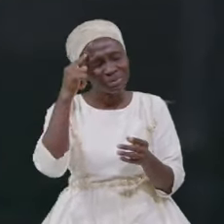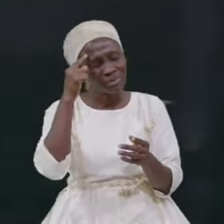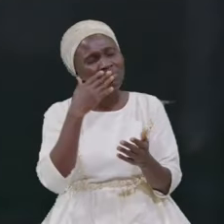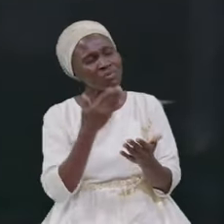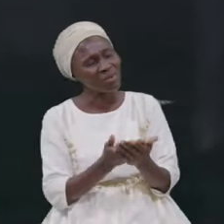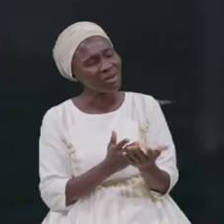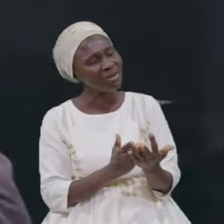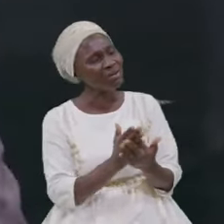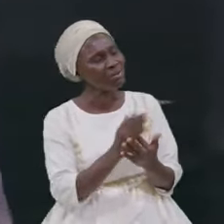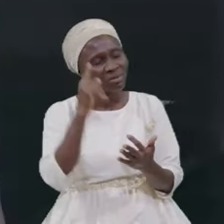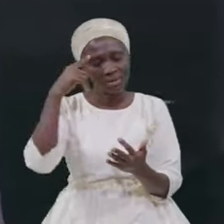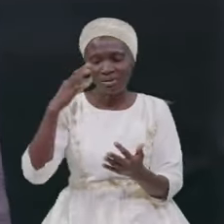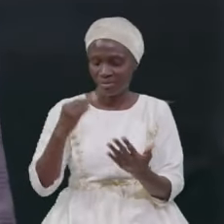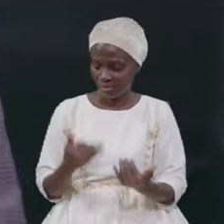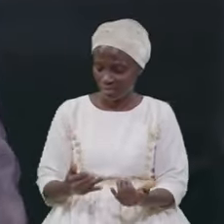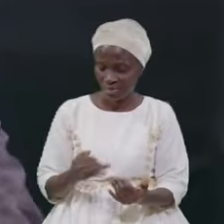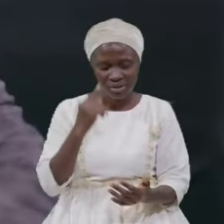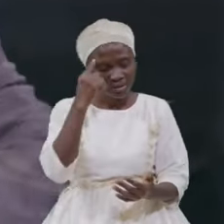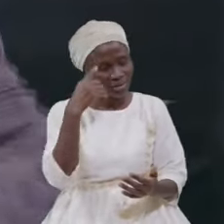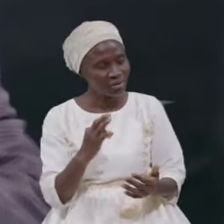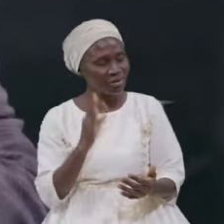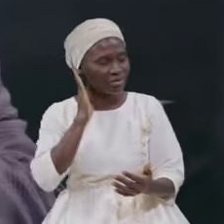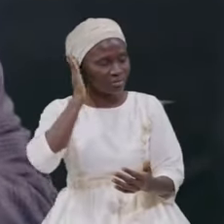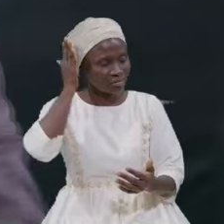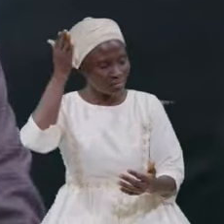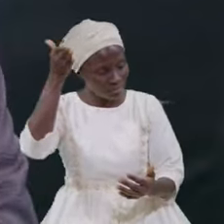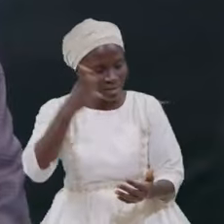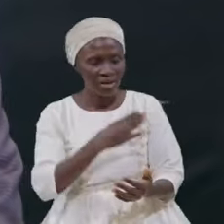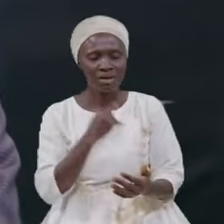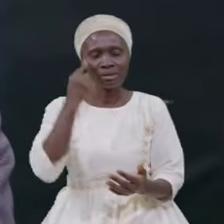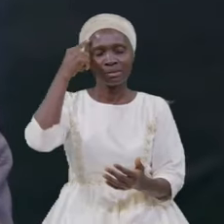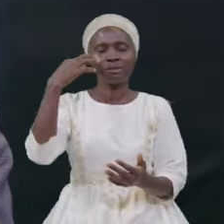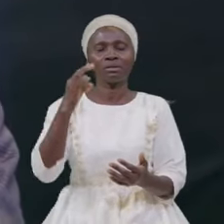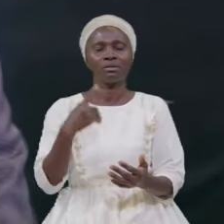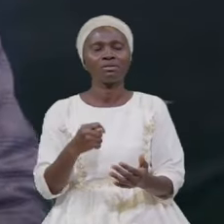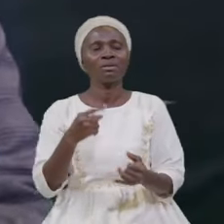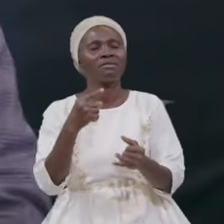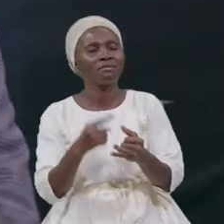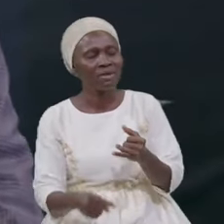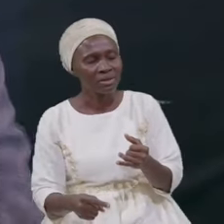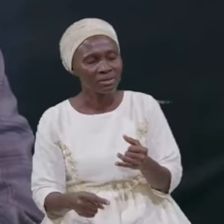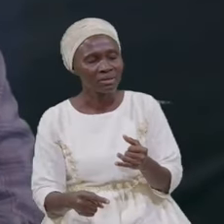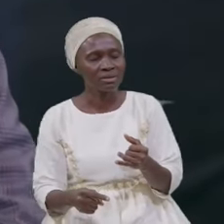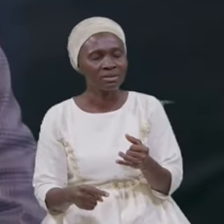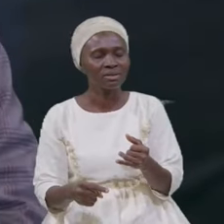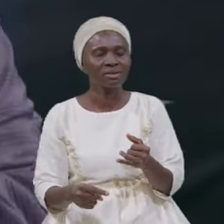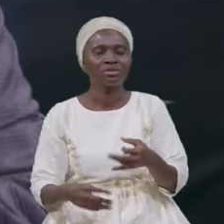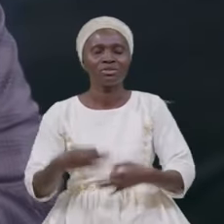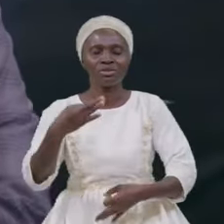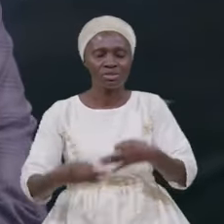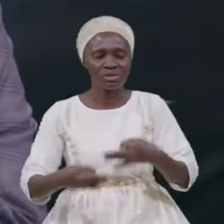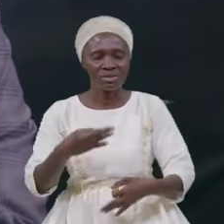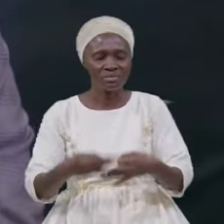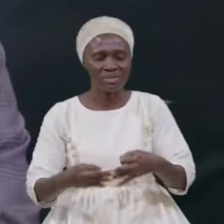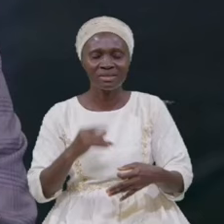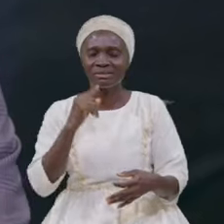de penser à l'avenir et de penser au dernier jour des comptes. Seigneur, nous